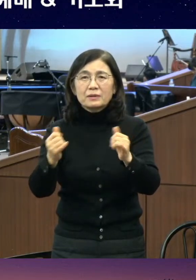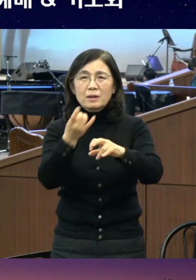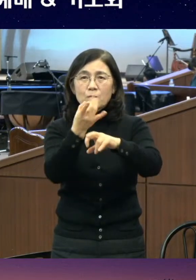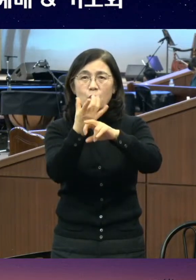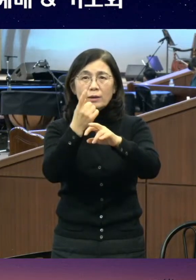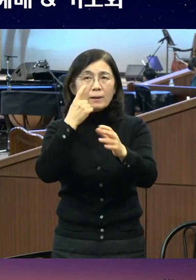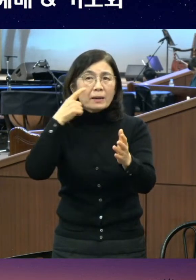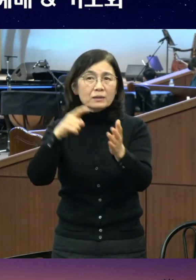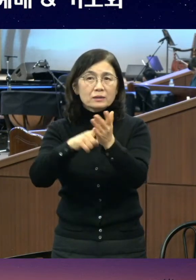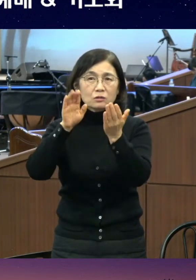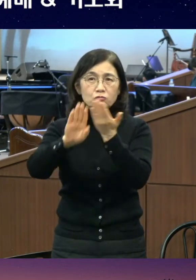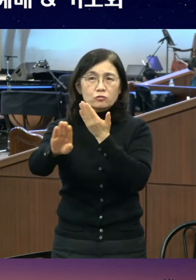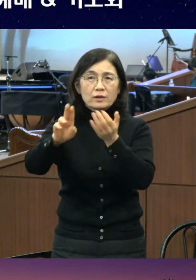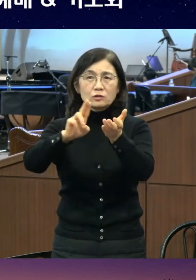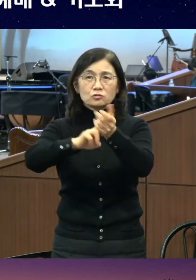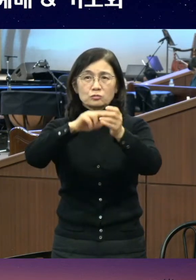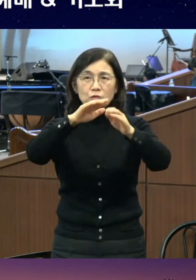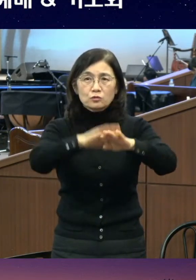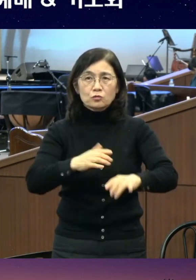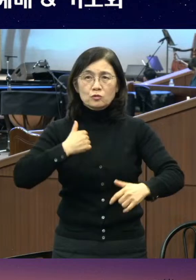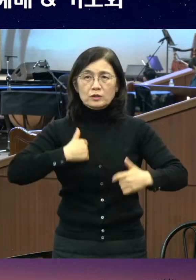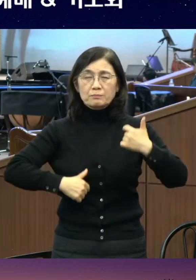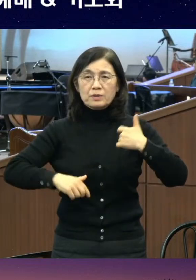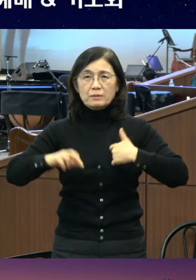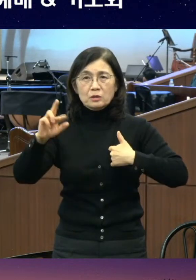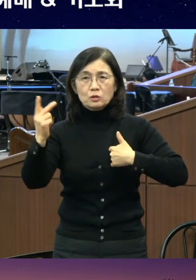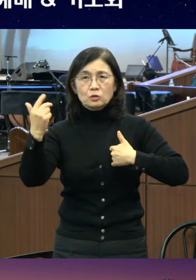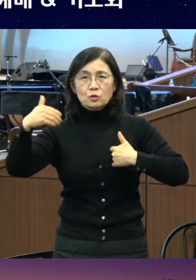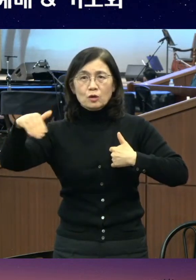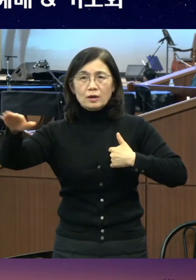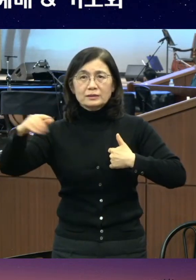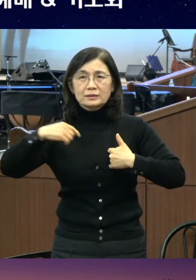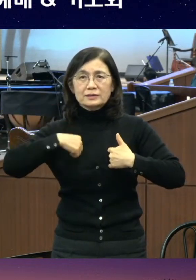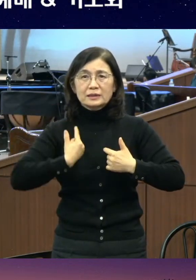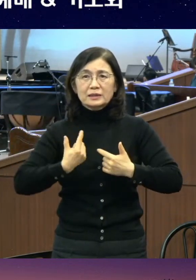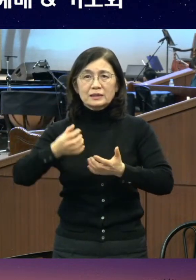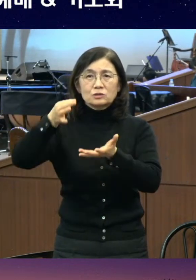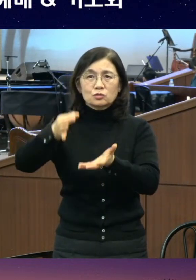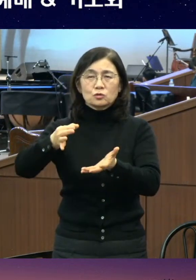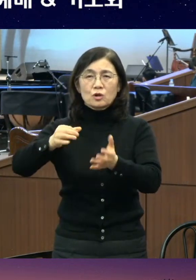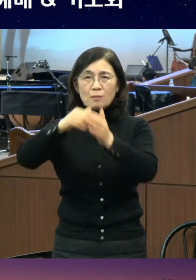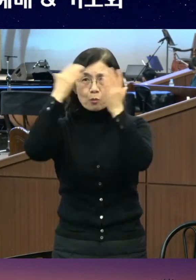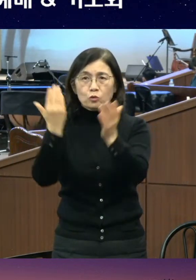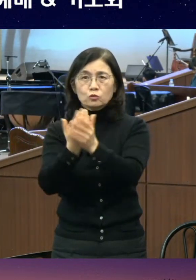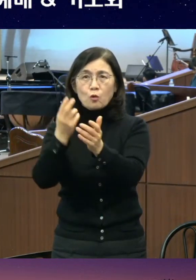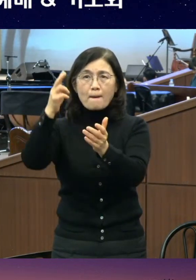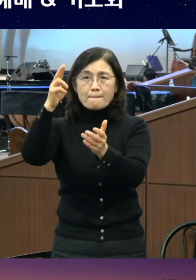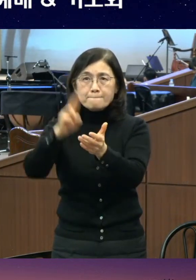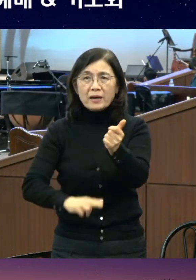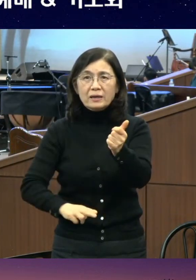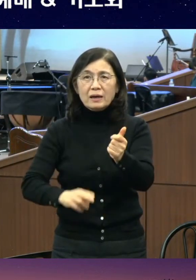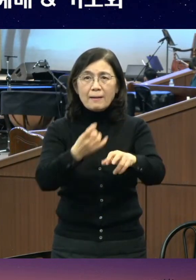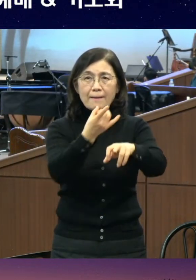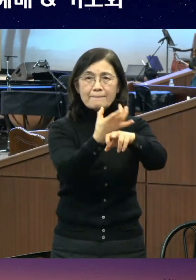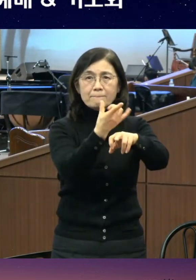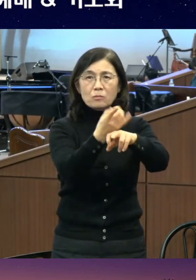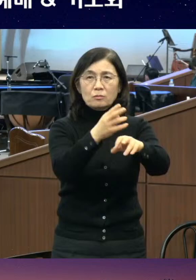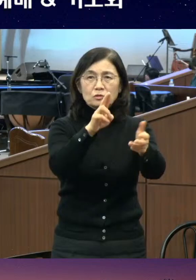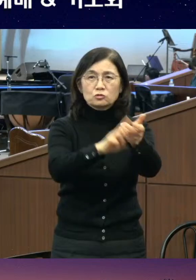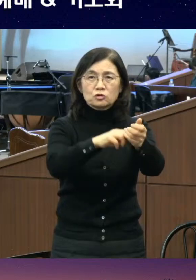후 숨겨두고 기뻐하며 돌아가서 자기의 소유를 다 팔아 그 밭을